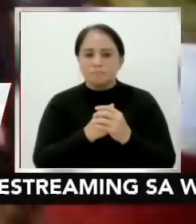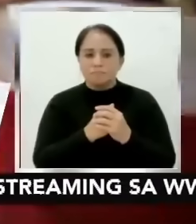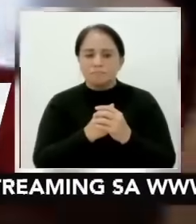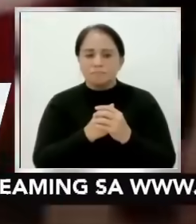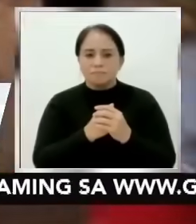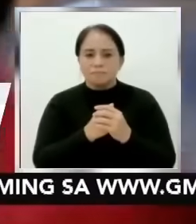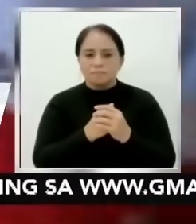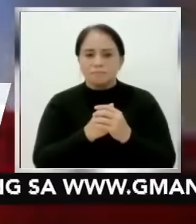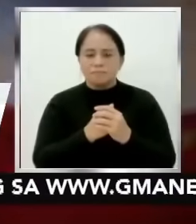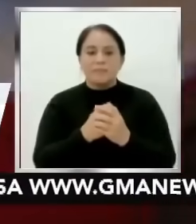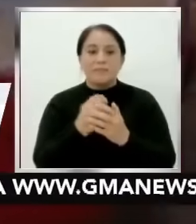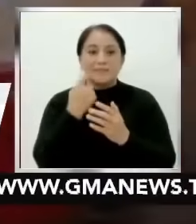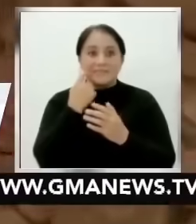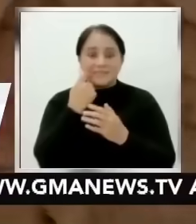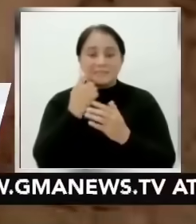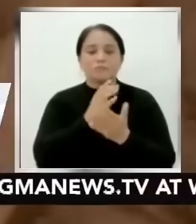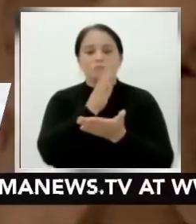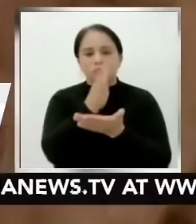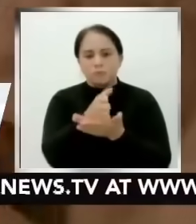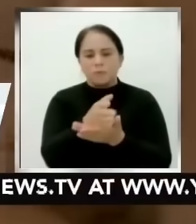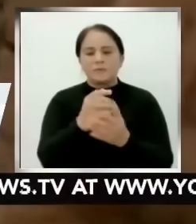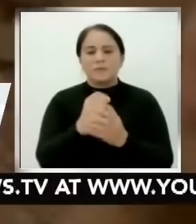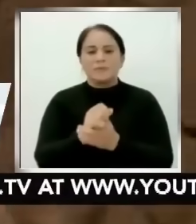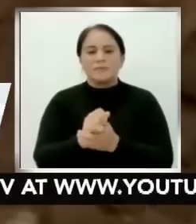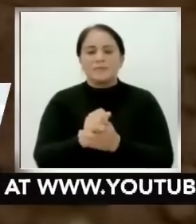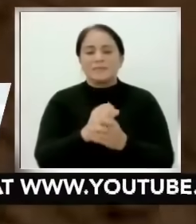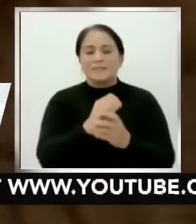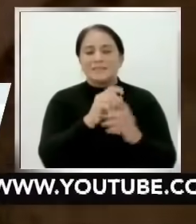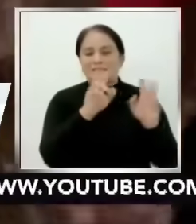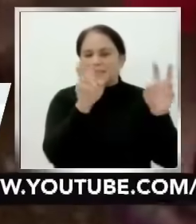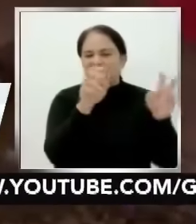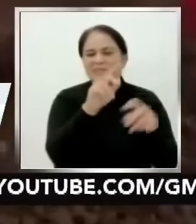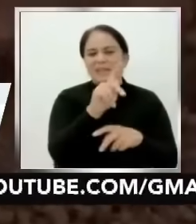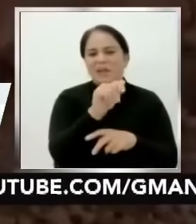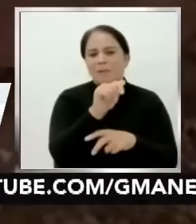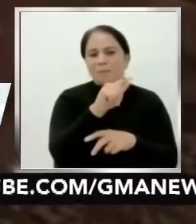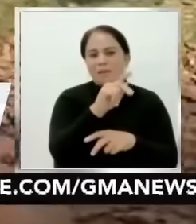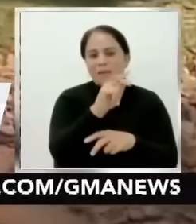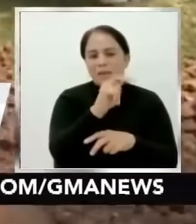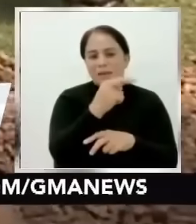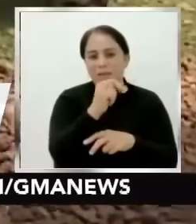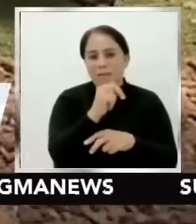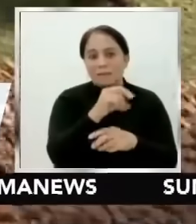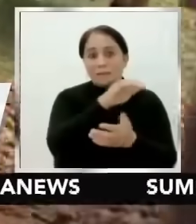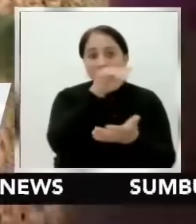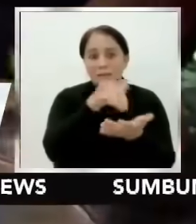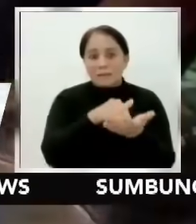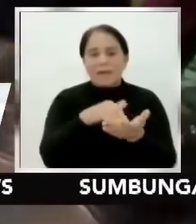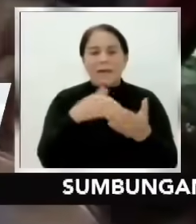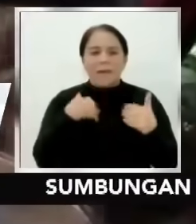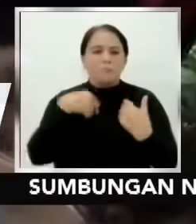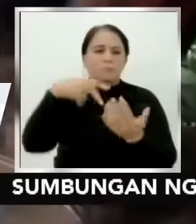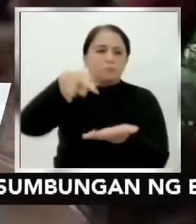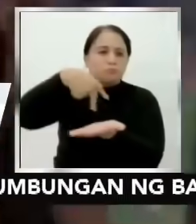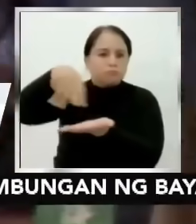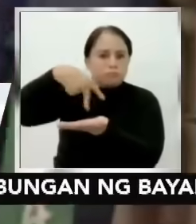Kanina tinungo namin ang sityo Kapihan. Pagdating sa sentro ng komunidad, nagsasayawan ng mga